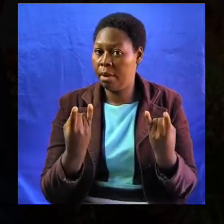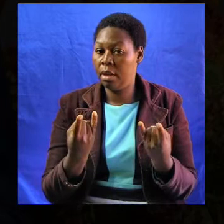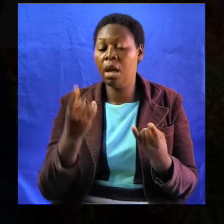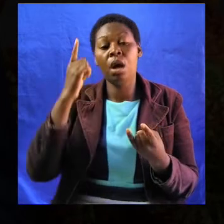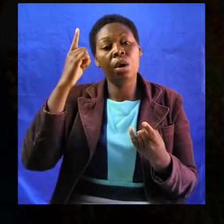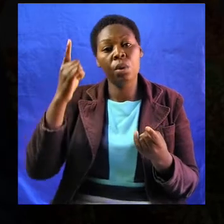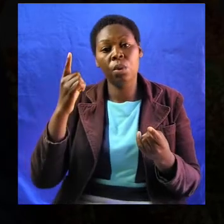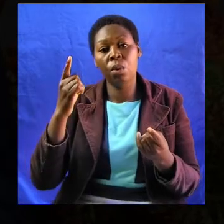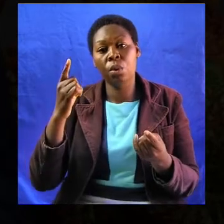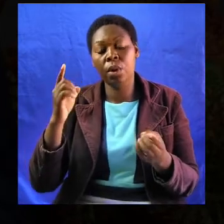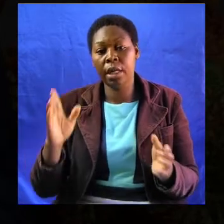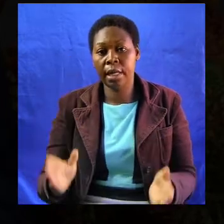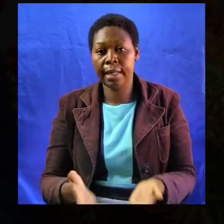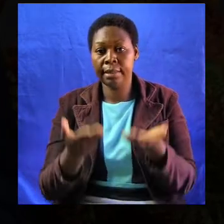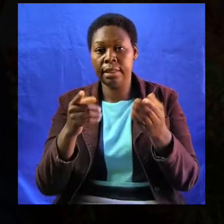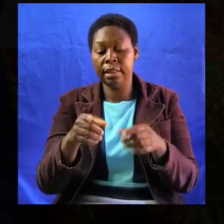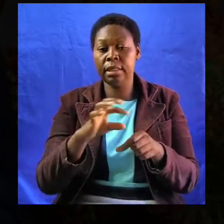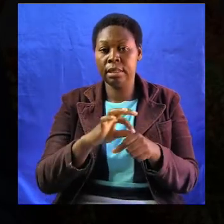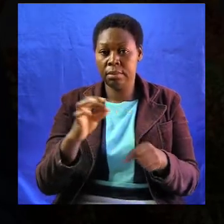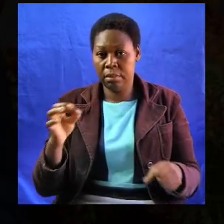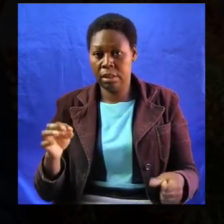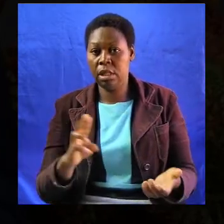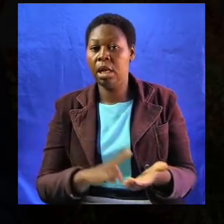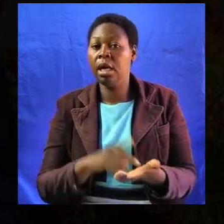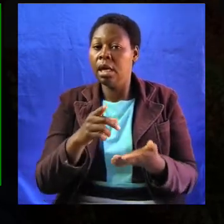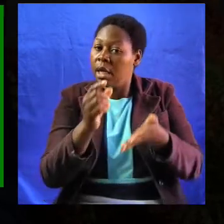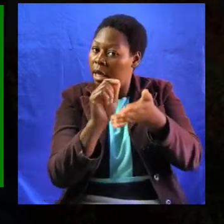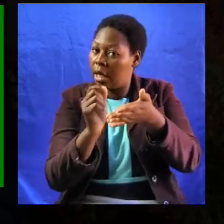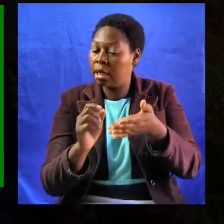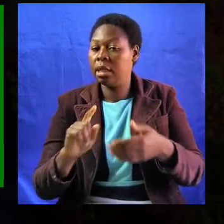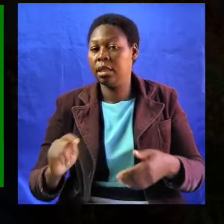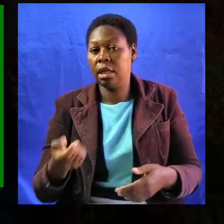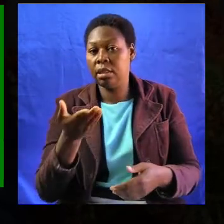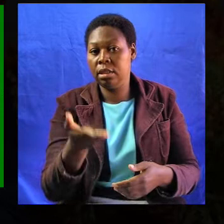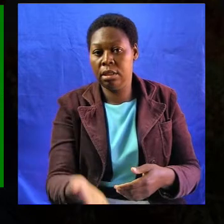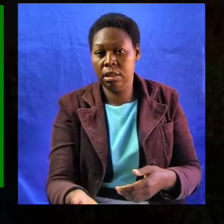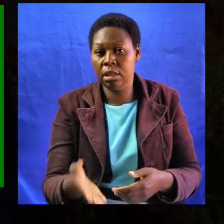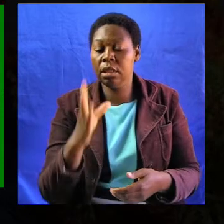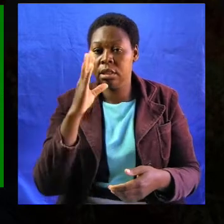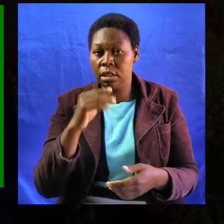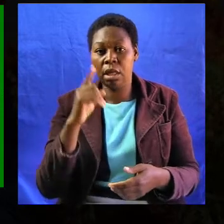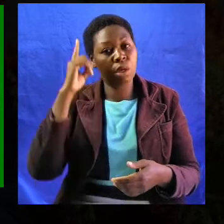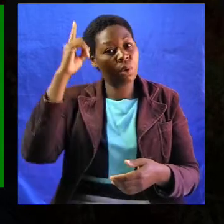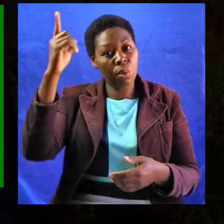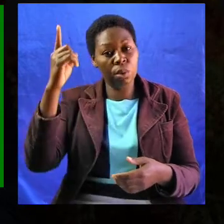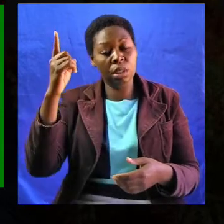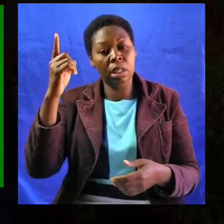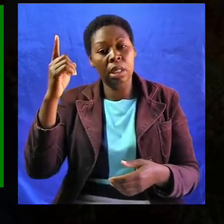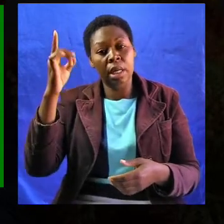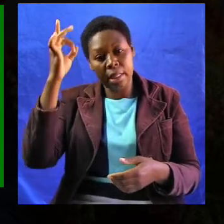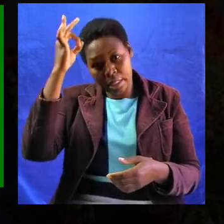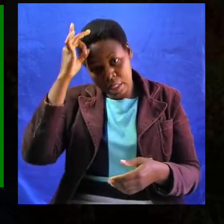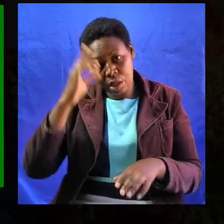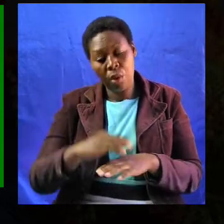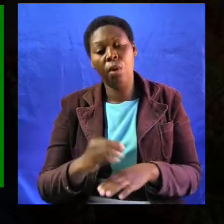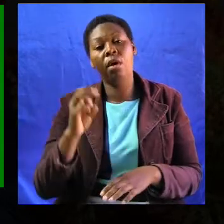wePezhia akaparidza paushe hwake hwose akazviyora vakati zvanzi naKoreshi mambo wePezhia Jehovha Mwari